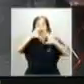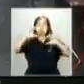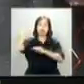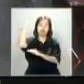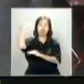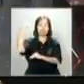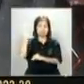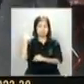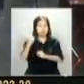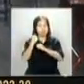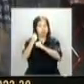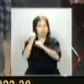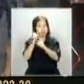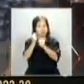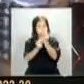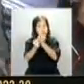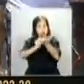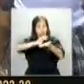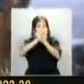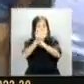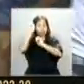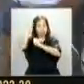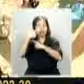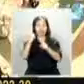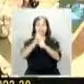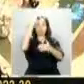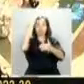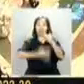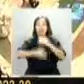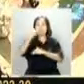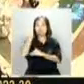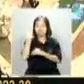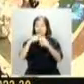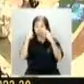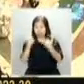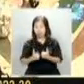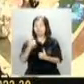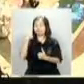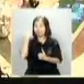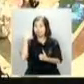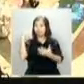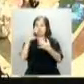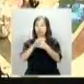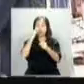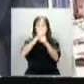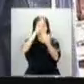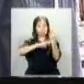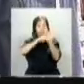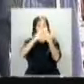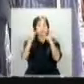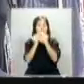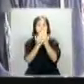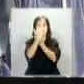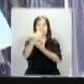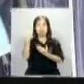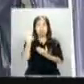ามที่จะผลักดันนโยบายรัฐสวัสดิการแต่ก็ทำไม่สำเร็จอย่างไรก็ตามก่อนหน้านี้ที่มีการใช้นโยบายประชานิยมยอมรับว่ามี